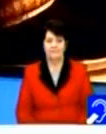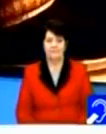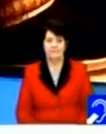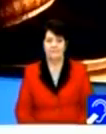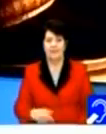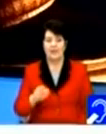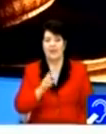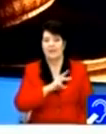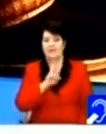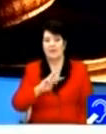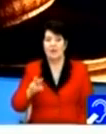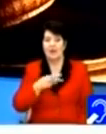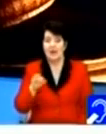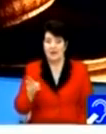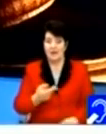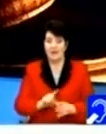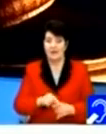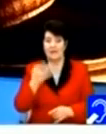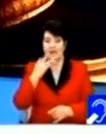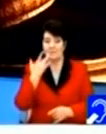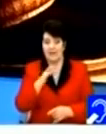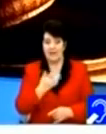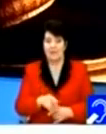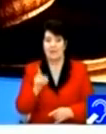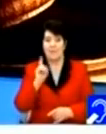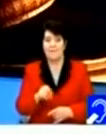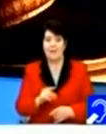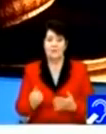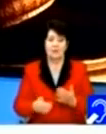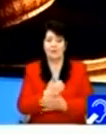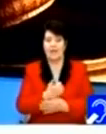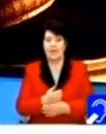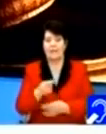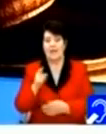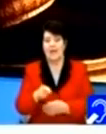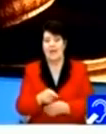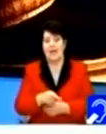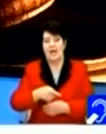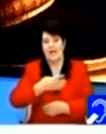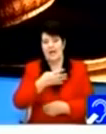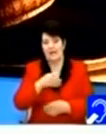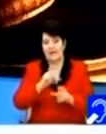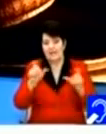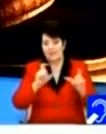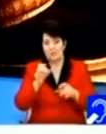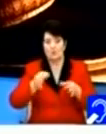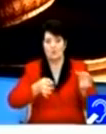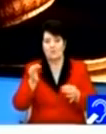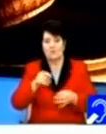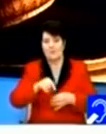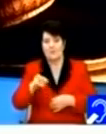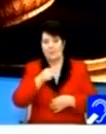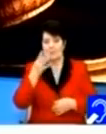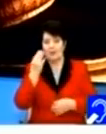Sute de mii de dolari din partea Guvernului Statelor Unite ale Americii pentru renovarea sediului Institutului Național al Justiției din Republica